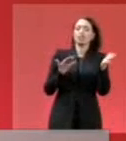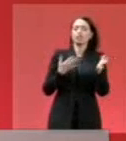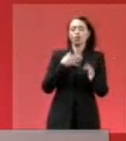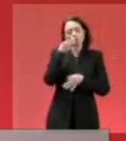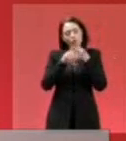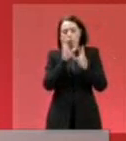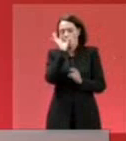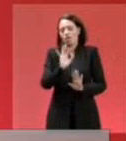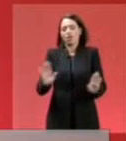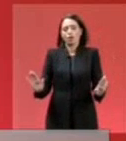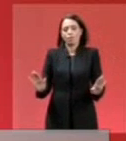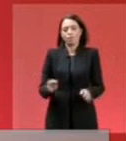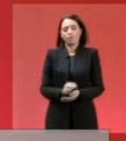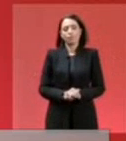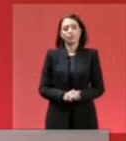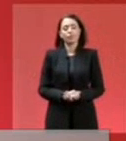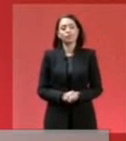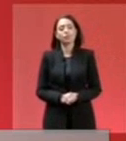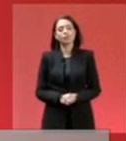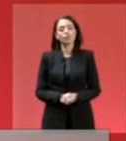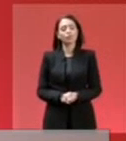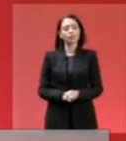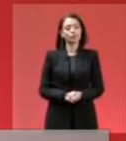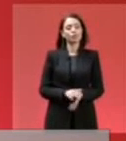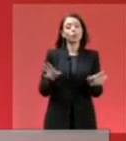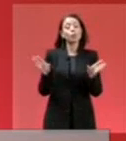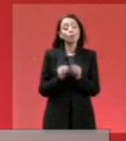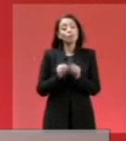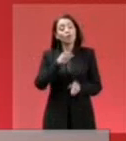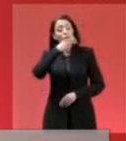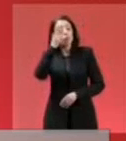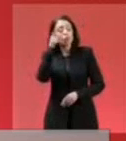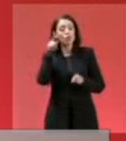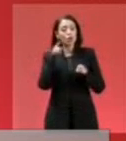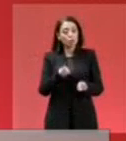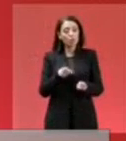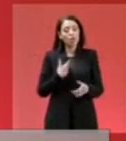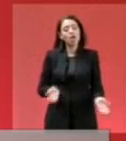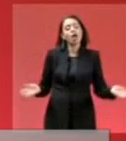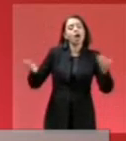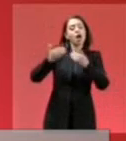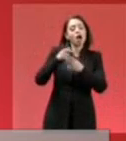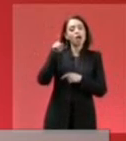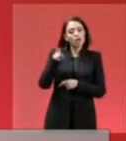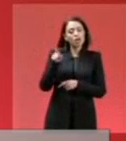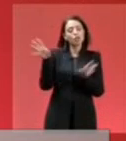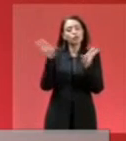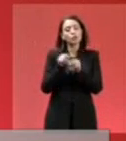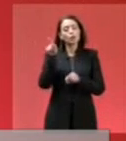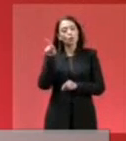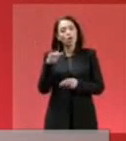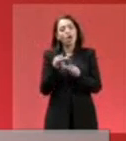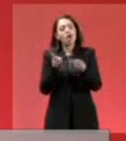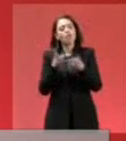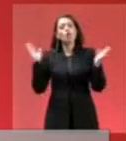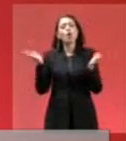κρύβουν. Η περιστολή των εργασιακών δικαιωμάτων επίσης σφιχταγκαλιάζεται με την περιστολή των ατομικών